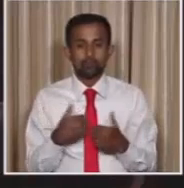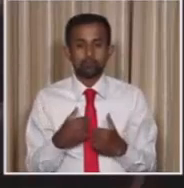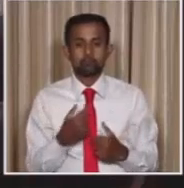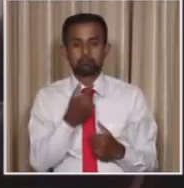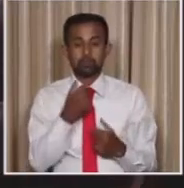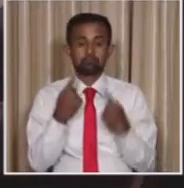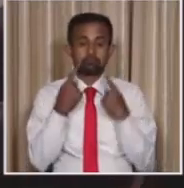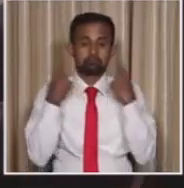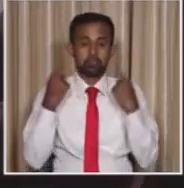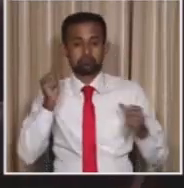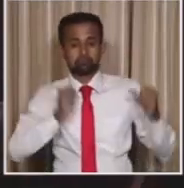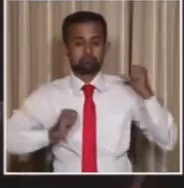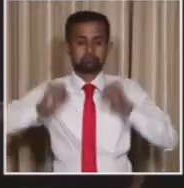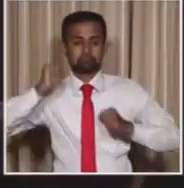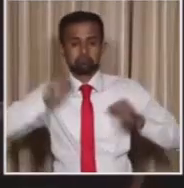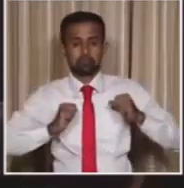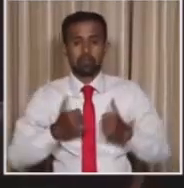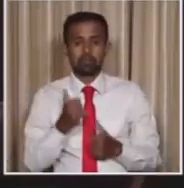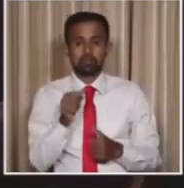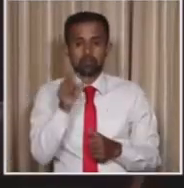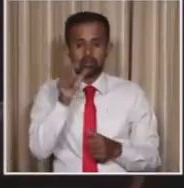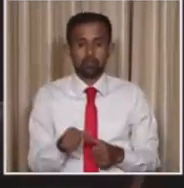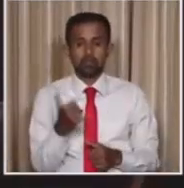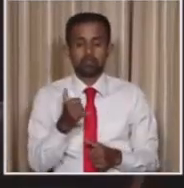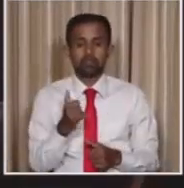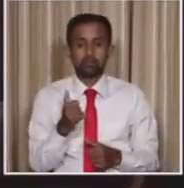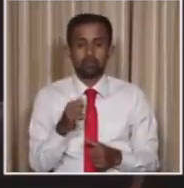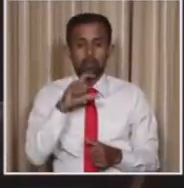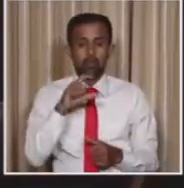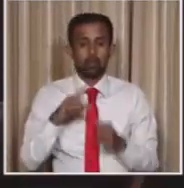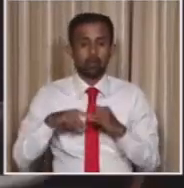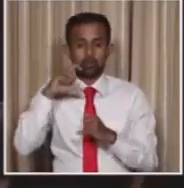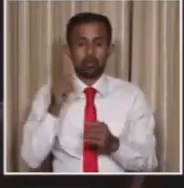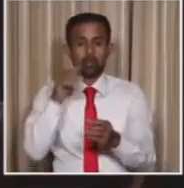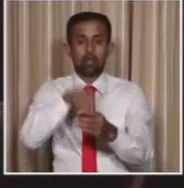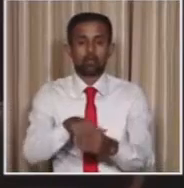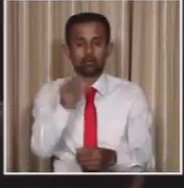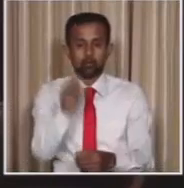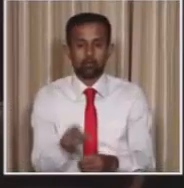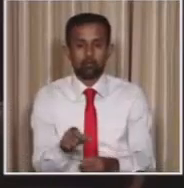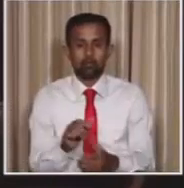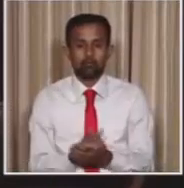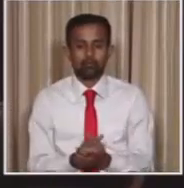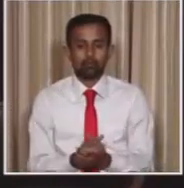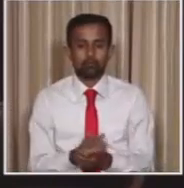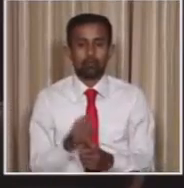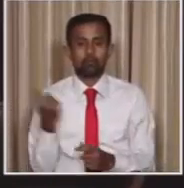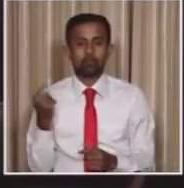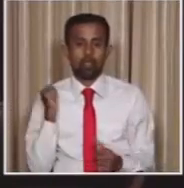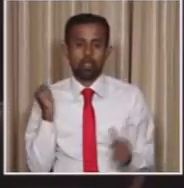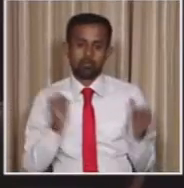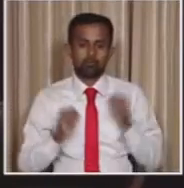වගේ ජෙනිමින් විදියට අඳින්නේ ඈ තමාර අය දැන් තමාර කොළඹ නගර සභාවට ඉදිරිපත් වෙ කෙනෙක් කියනවා මං අනුන්ගේ ඇඳුම් අඳිනවලු